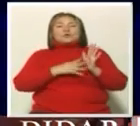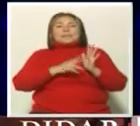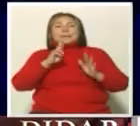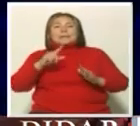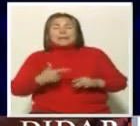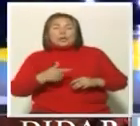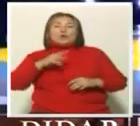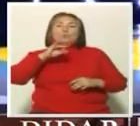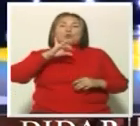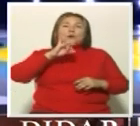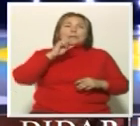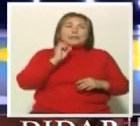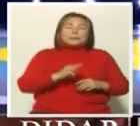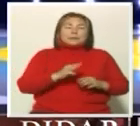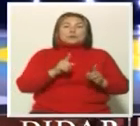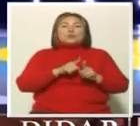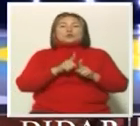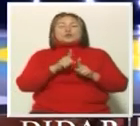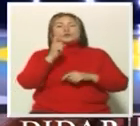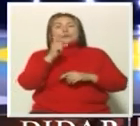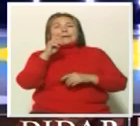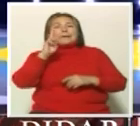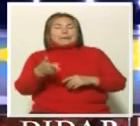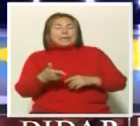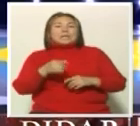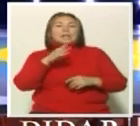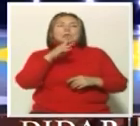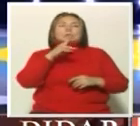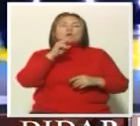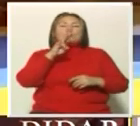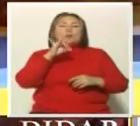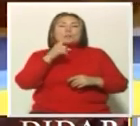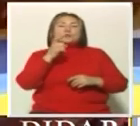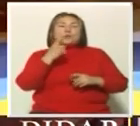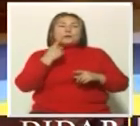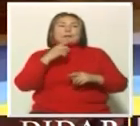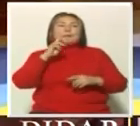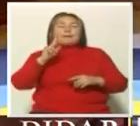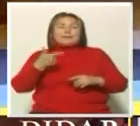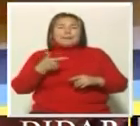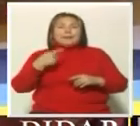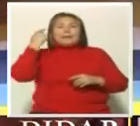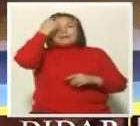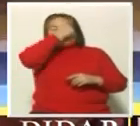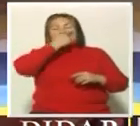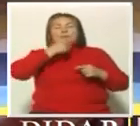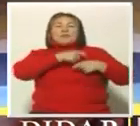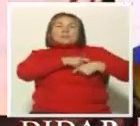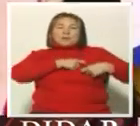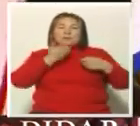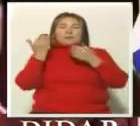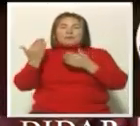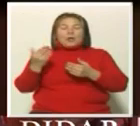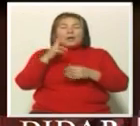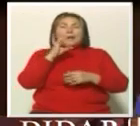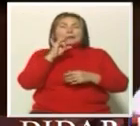кг, Мухит Турсунов, 100 кг и Нурдаулет Джарылгапов, плюс 100 кг. По словам личного тренера Нурдаулета